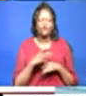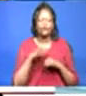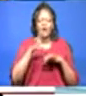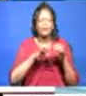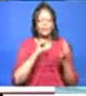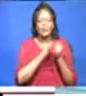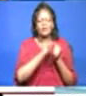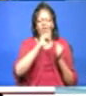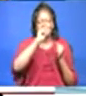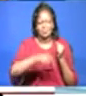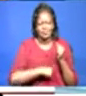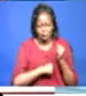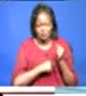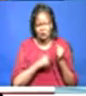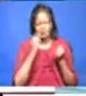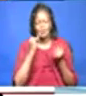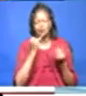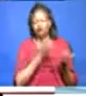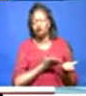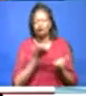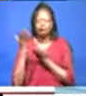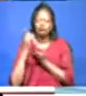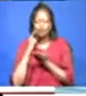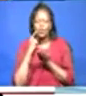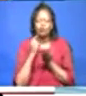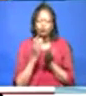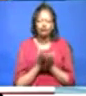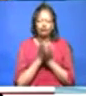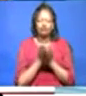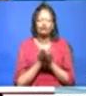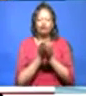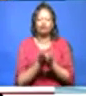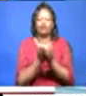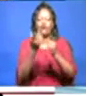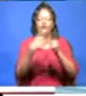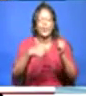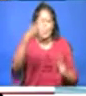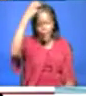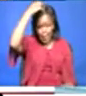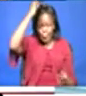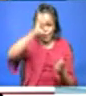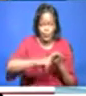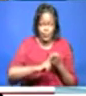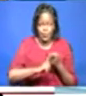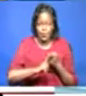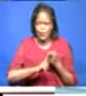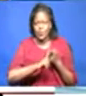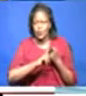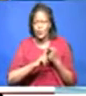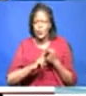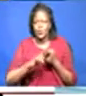15,600 wanatarajiwa kusafirishwa kesho na meli kwa jina MV Banyas kutoka bandari ya Lamu hadi bandari ya Salala nchini